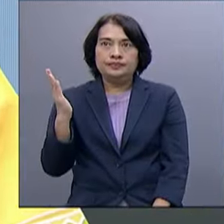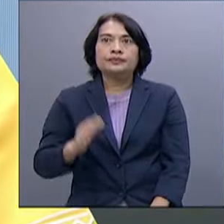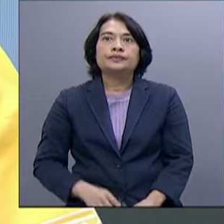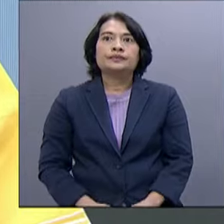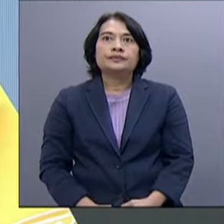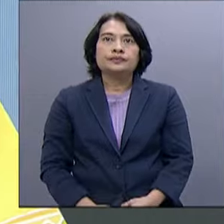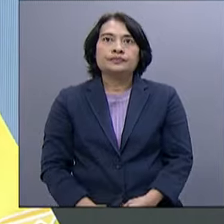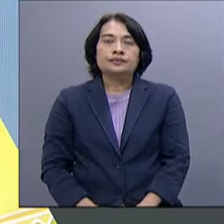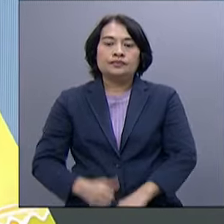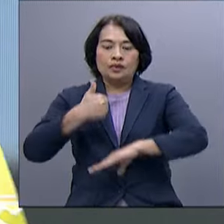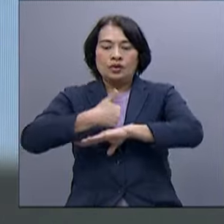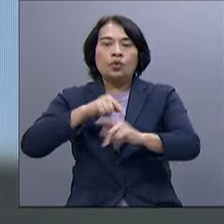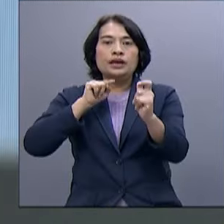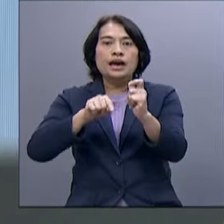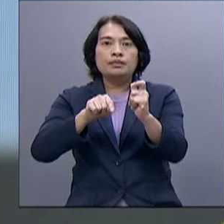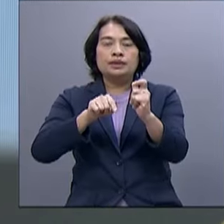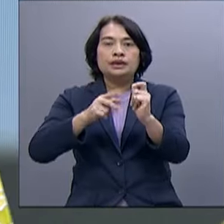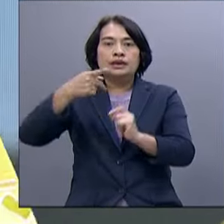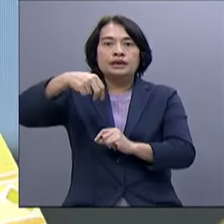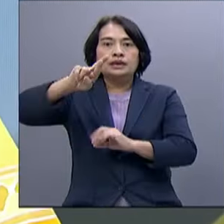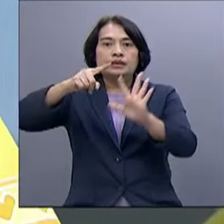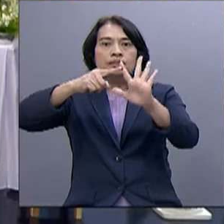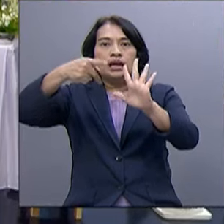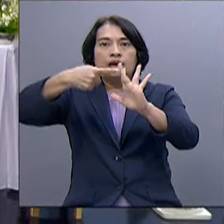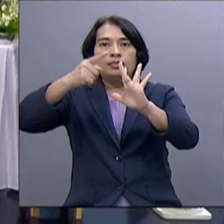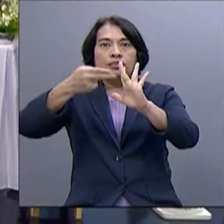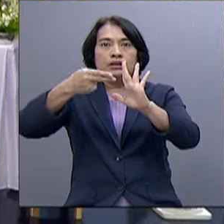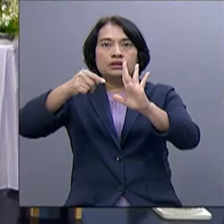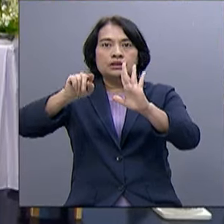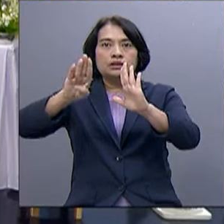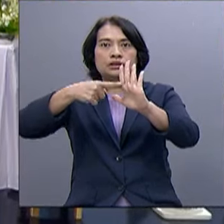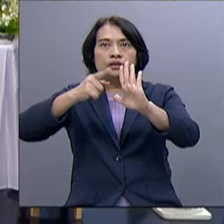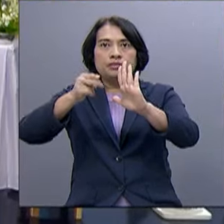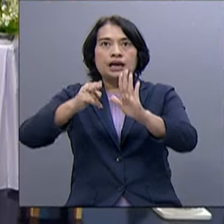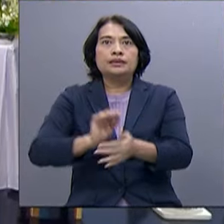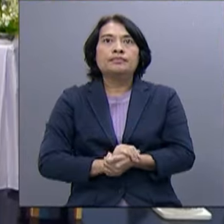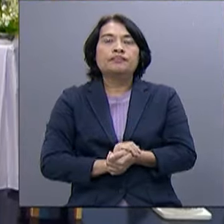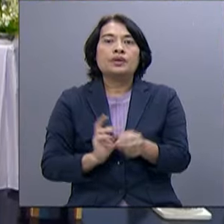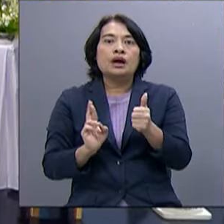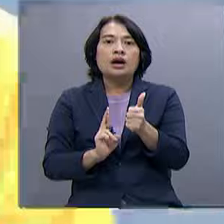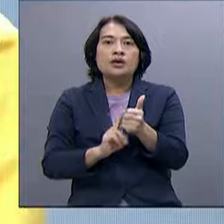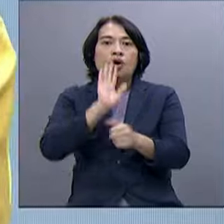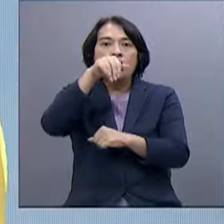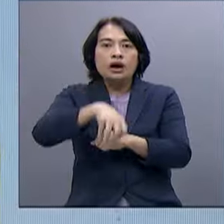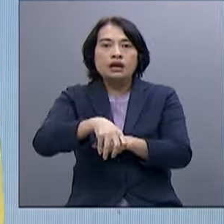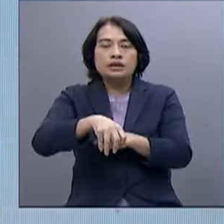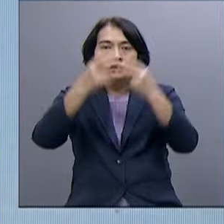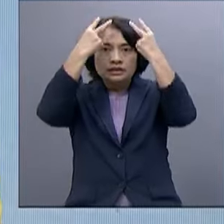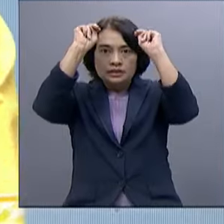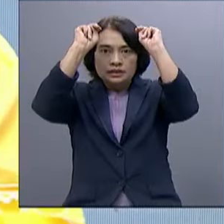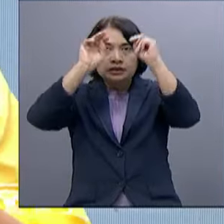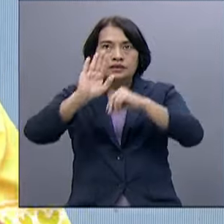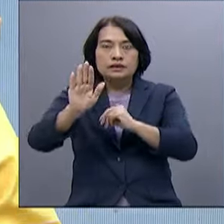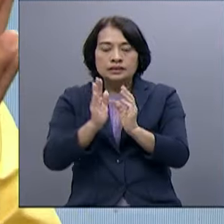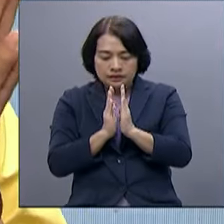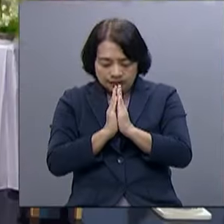ท่านนายอำเภอพระพุทธบาทครับอีกหนึ่งท่านนะครับคุณชนัทนันทปัญญาครับรองนายกเทศมนตรีเมืองพระพุทธบาทครับสวัสดีทั้งสองท่าน สวัสดี